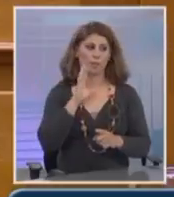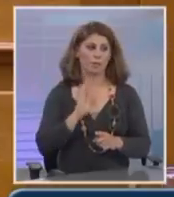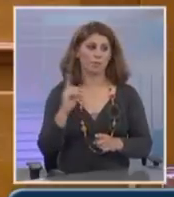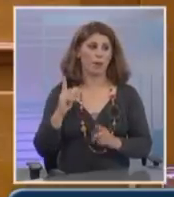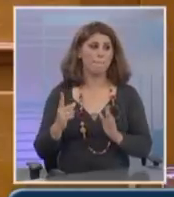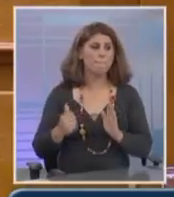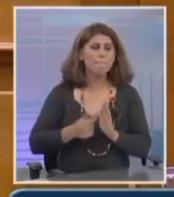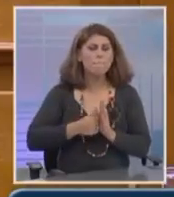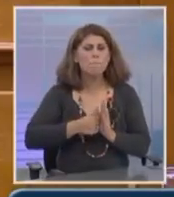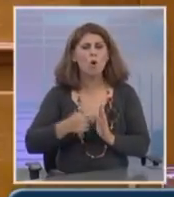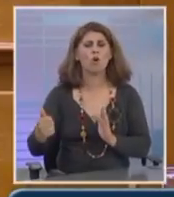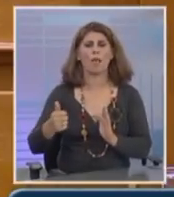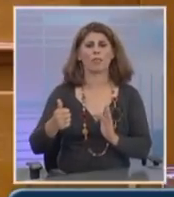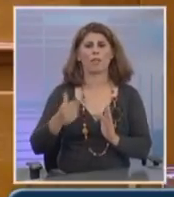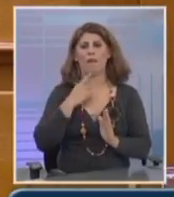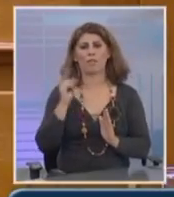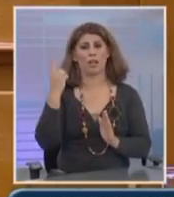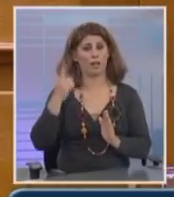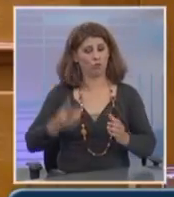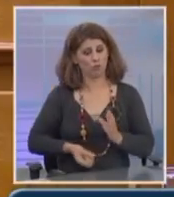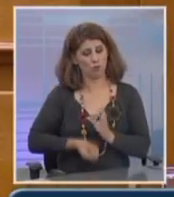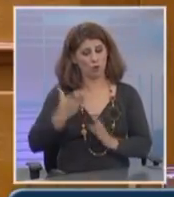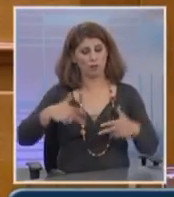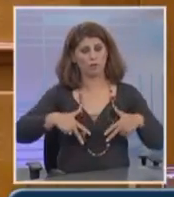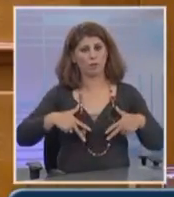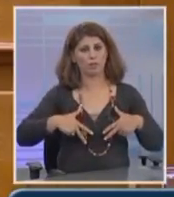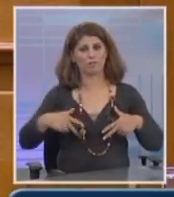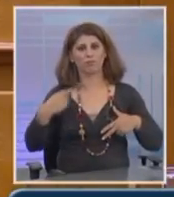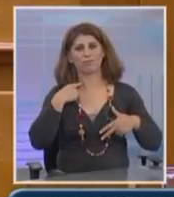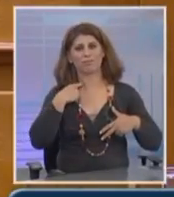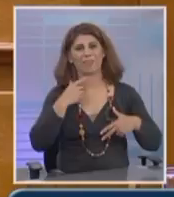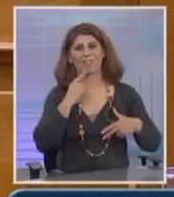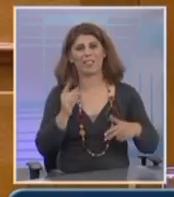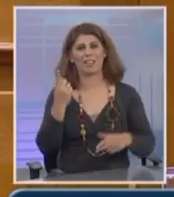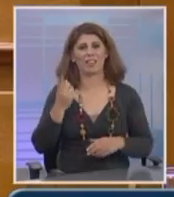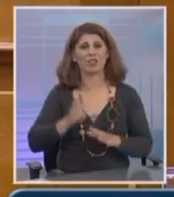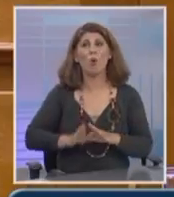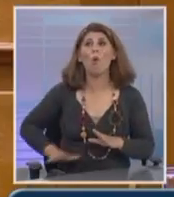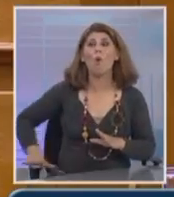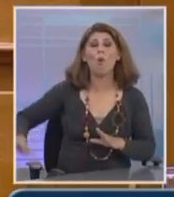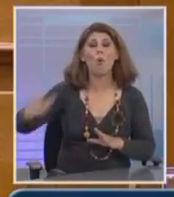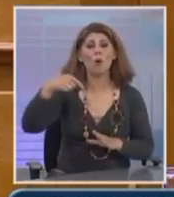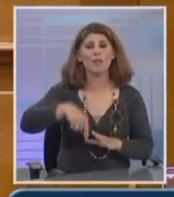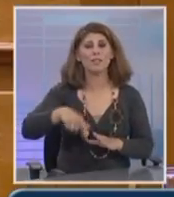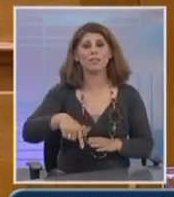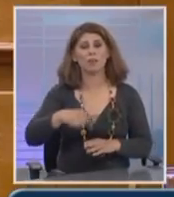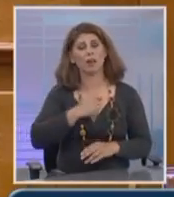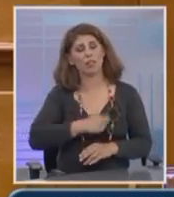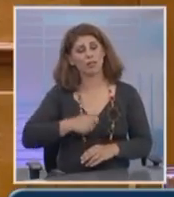μοναδική ευκαιρία ως νέα κυβέρνηση να το κάνετε. Τη χάσατε. Διότι οι πάντες σήμερα δυστυχώς σας